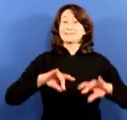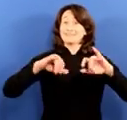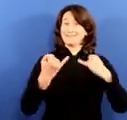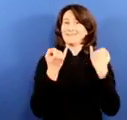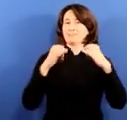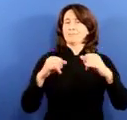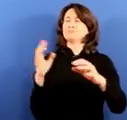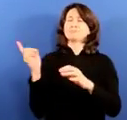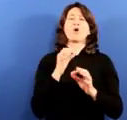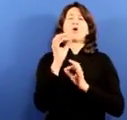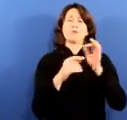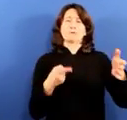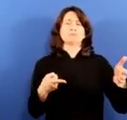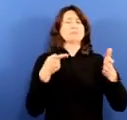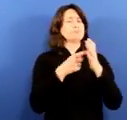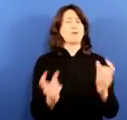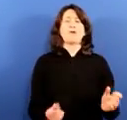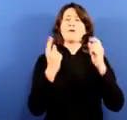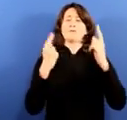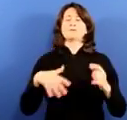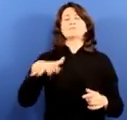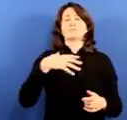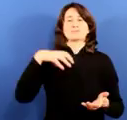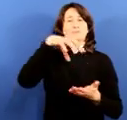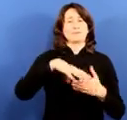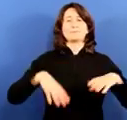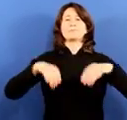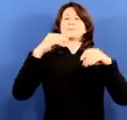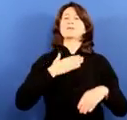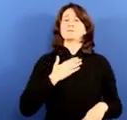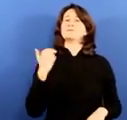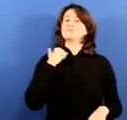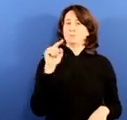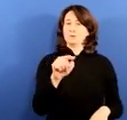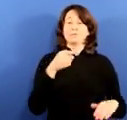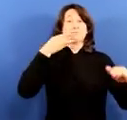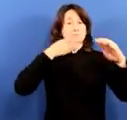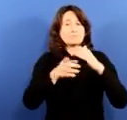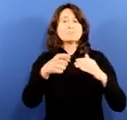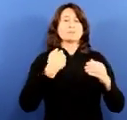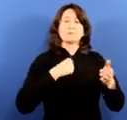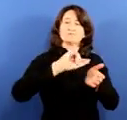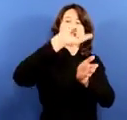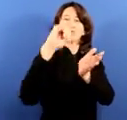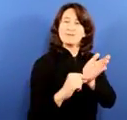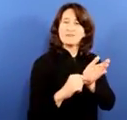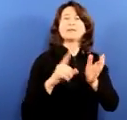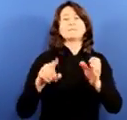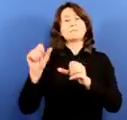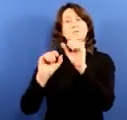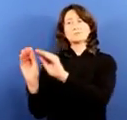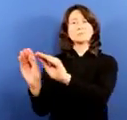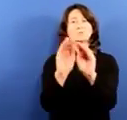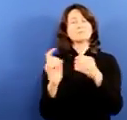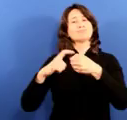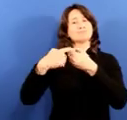Ene eta hainbat sindikatuetako ordezkariak, foru ogasunekoak, sektoreko elkarte eta kolektiboetakoak, eudelekoak,